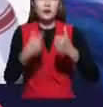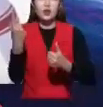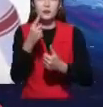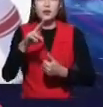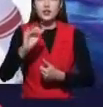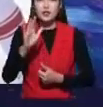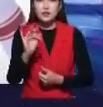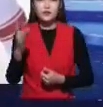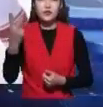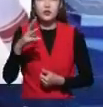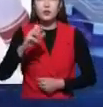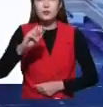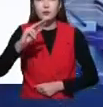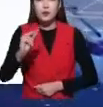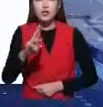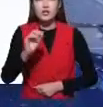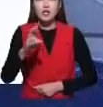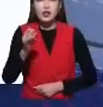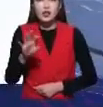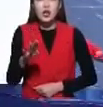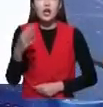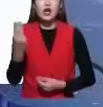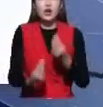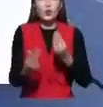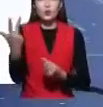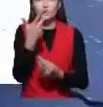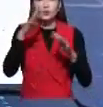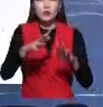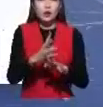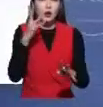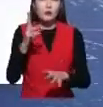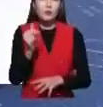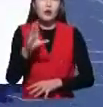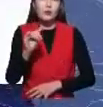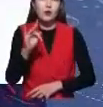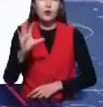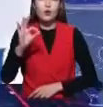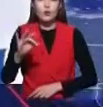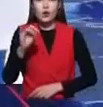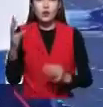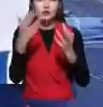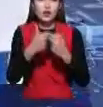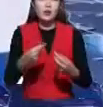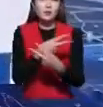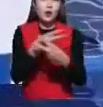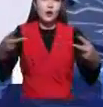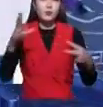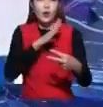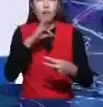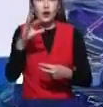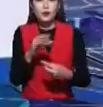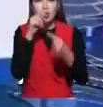1-ші дивизионының 2-ші матчында Даниямен ойнады. 3-ші кезеңнің басында Бейбарыс Оразов есепті теңестірді.